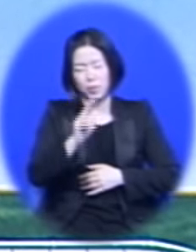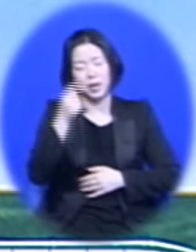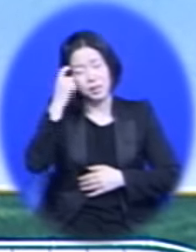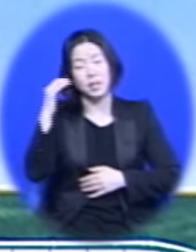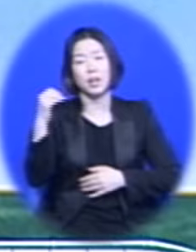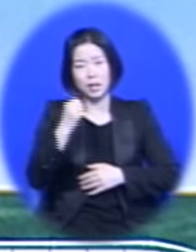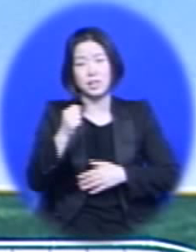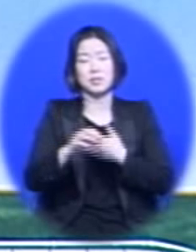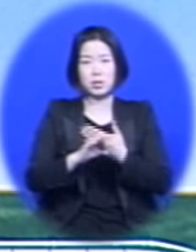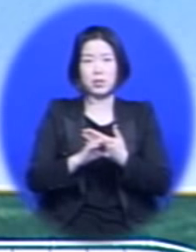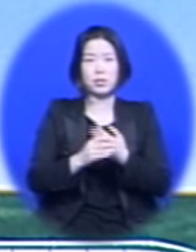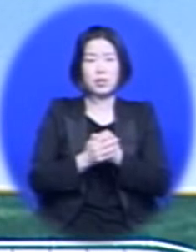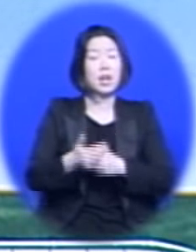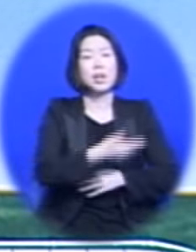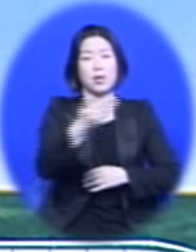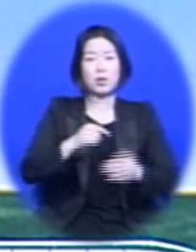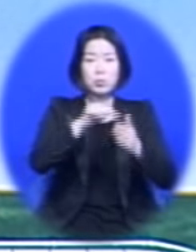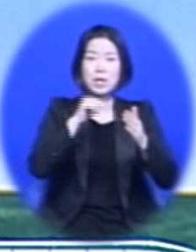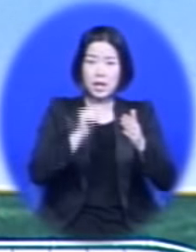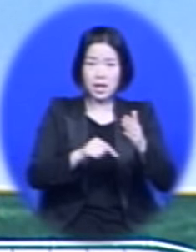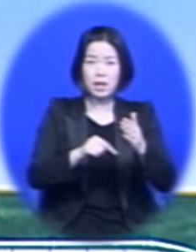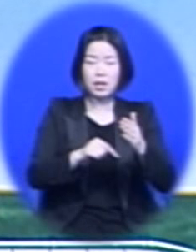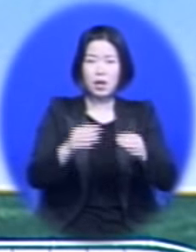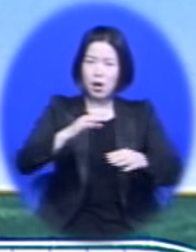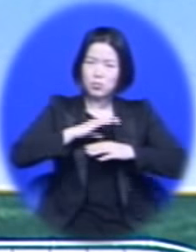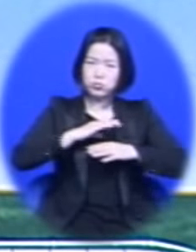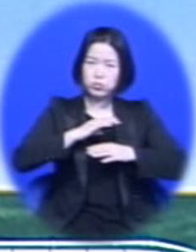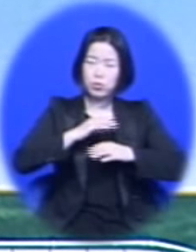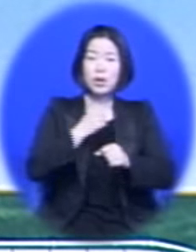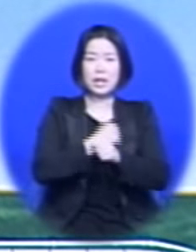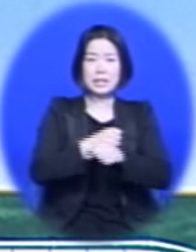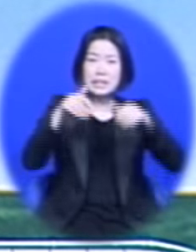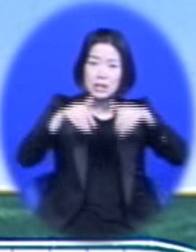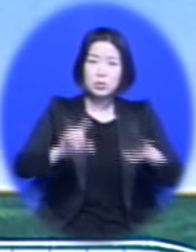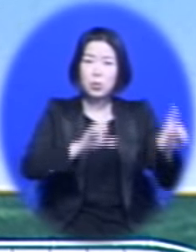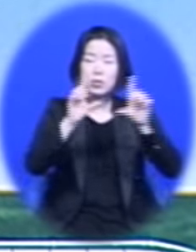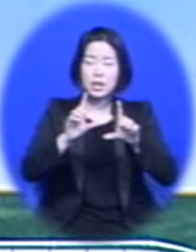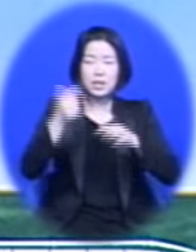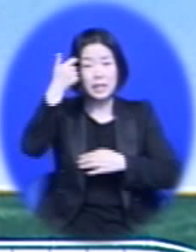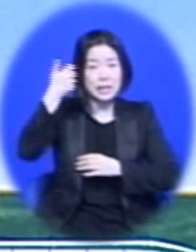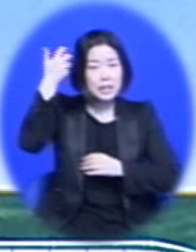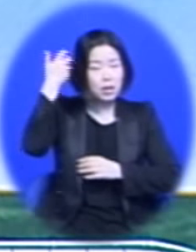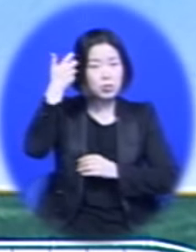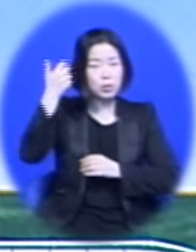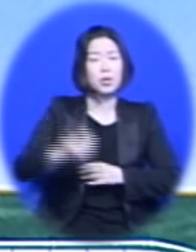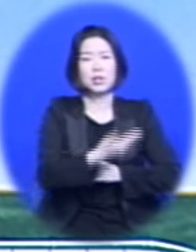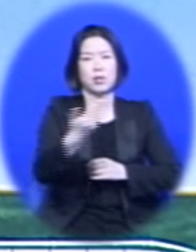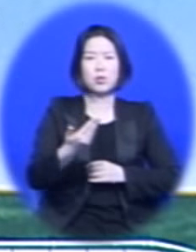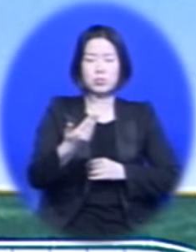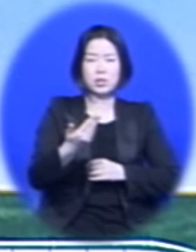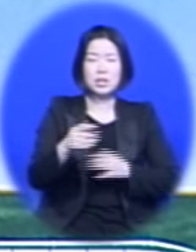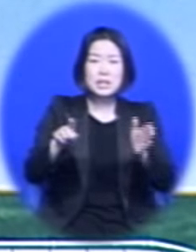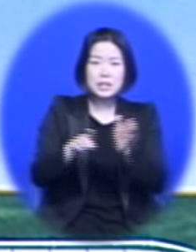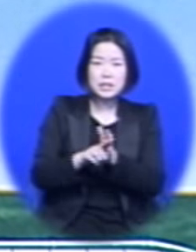분, 여러분 안에 무서워하는 종살이의 영으로 여러분이 신앙생활하고